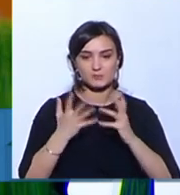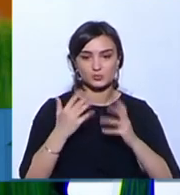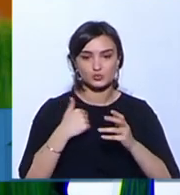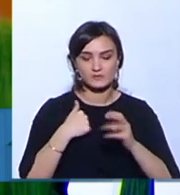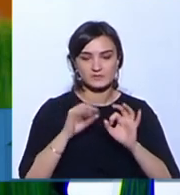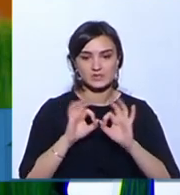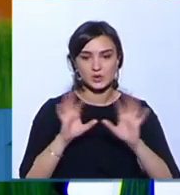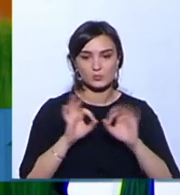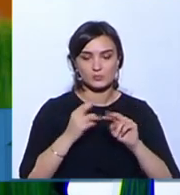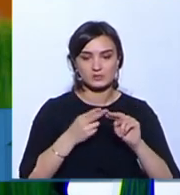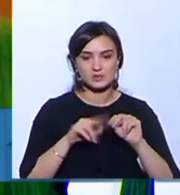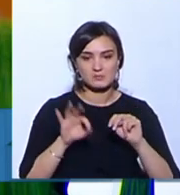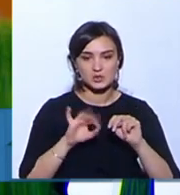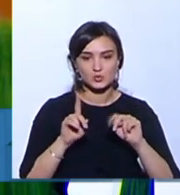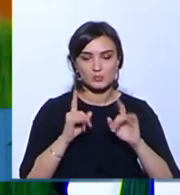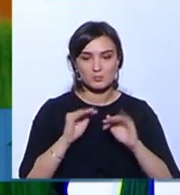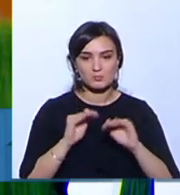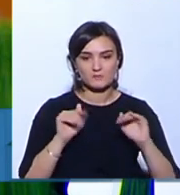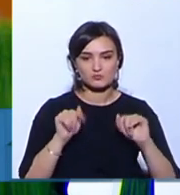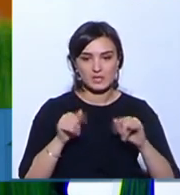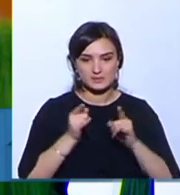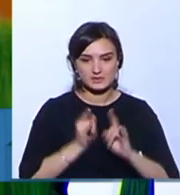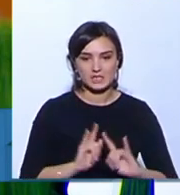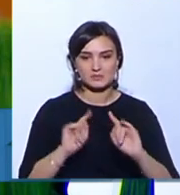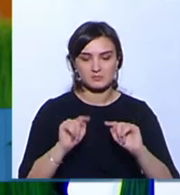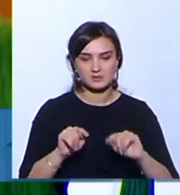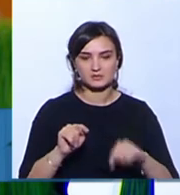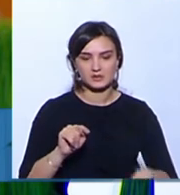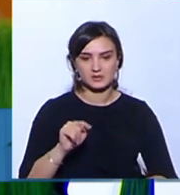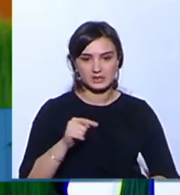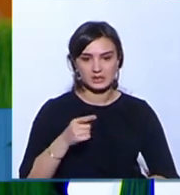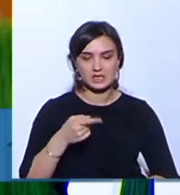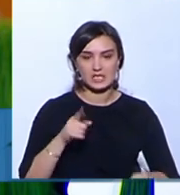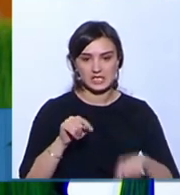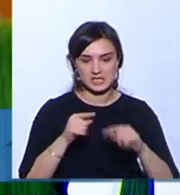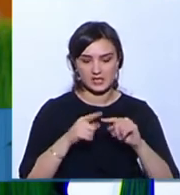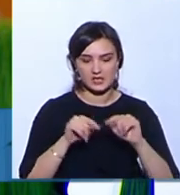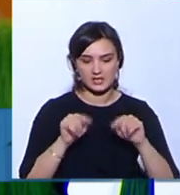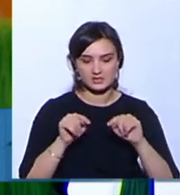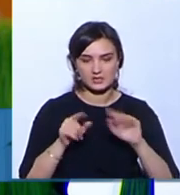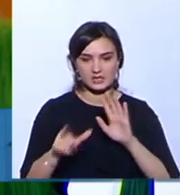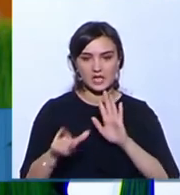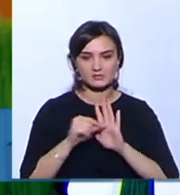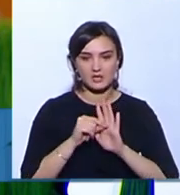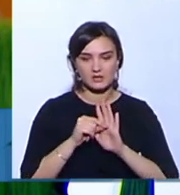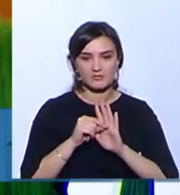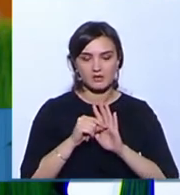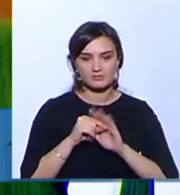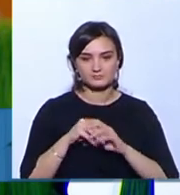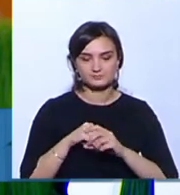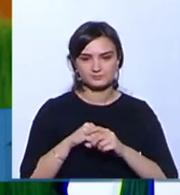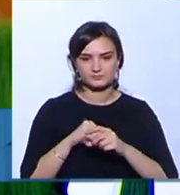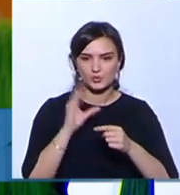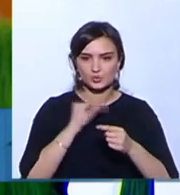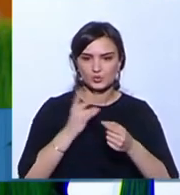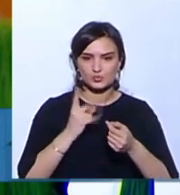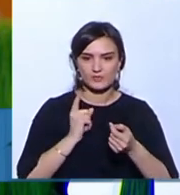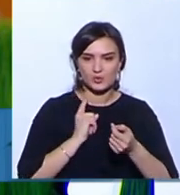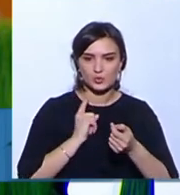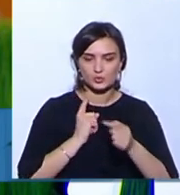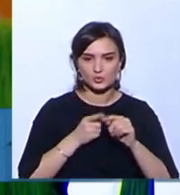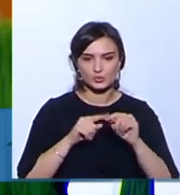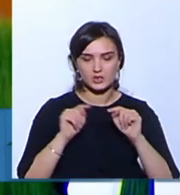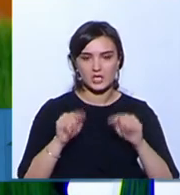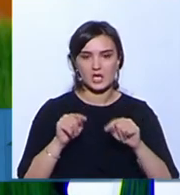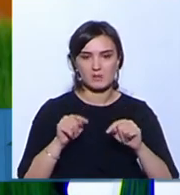ჩვენ ლაპარაკობთ იმას, რომ ბავშვი ამითი დაიბადა, ეს მოცემულობა თან დაჰყვა, როდის უნდა ველოდოთ